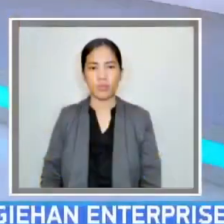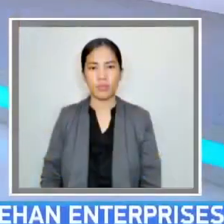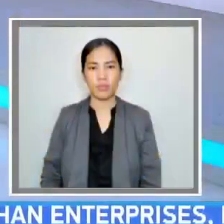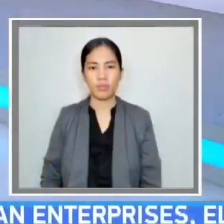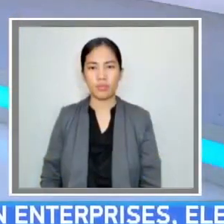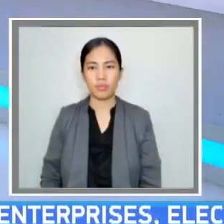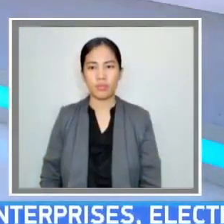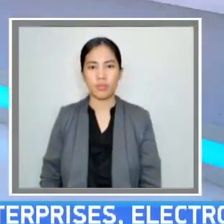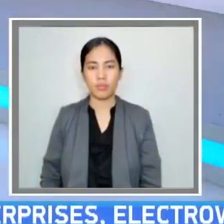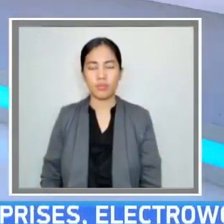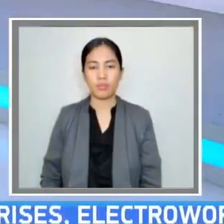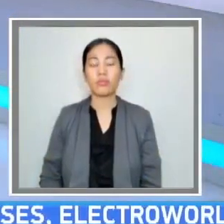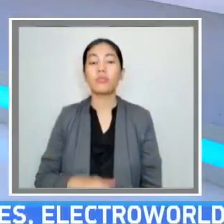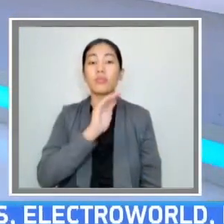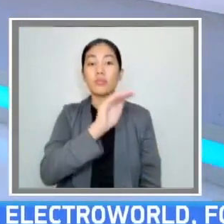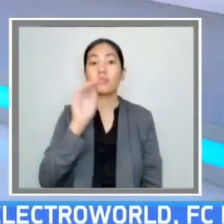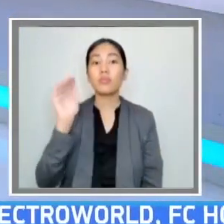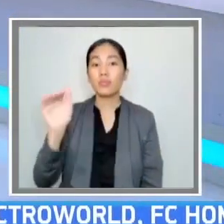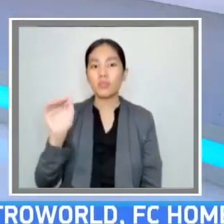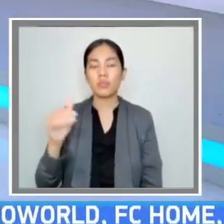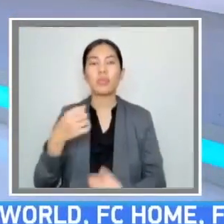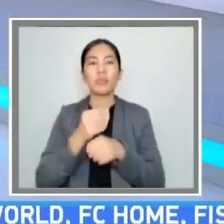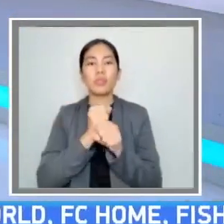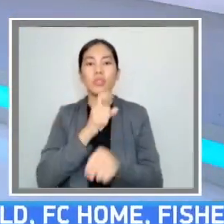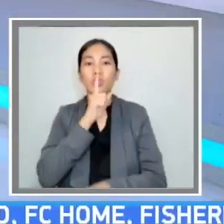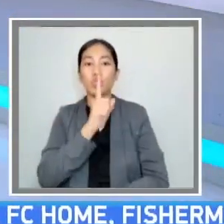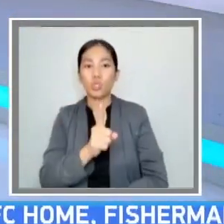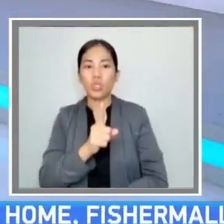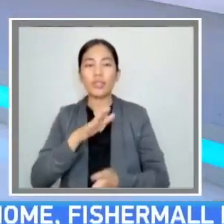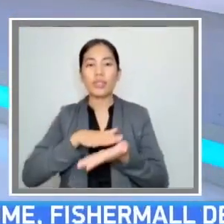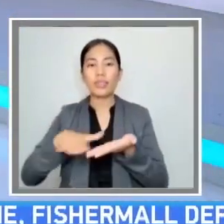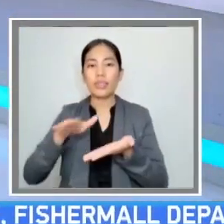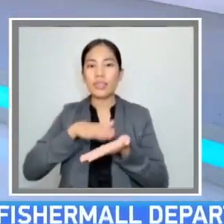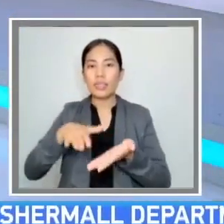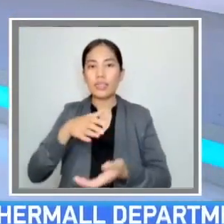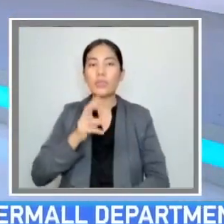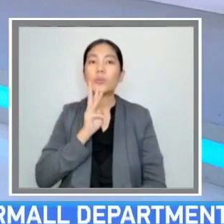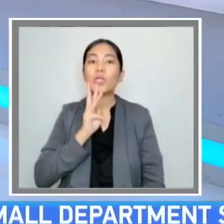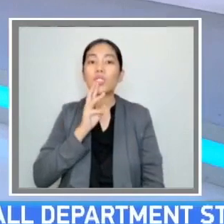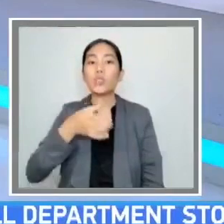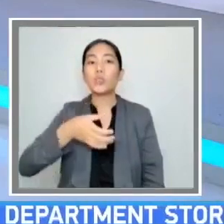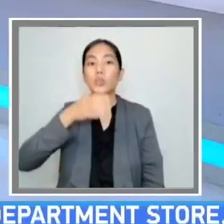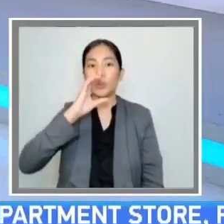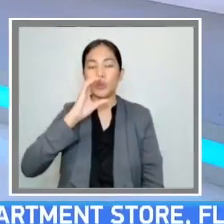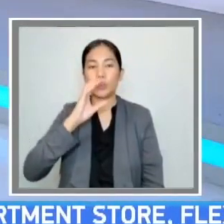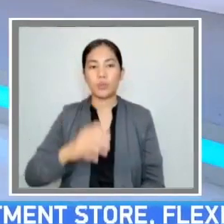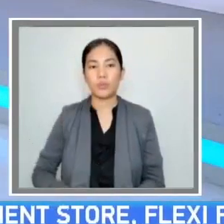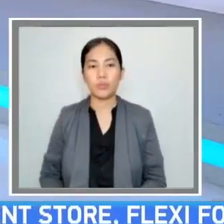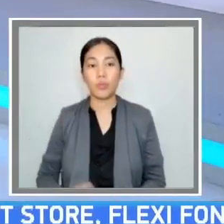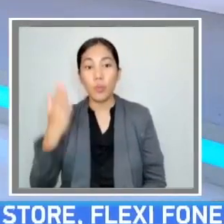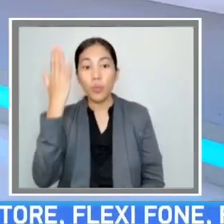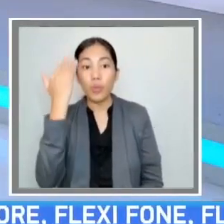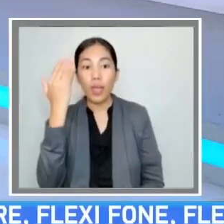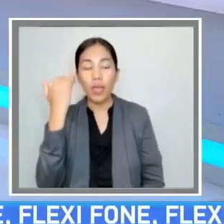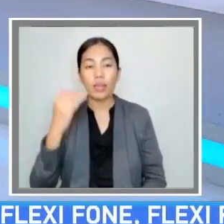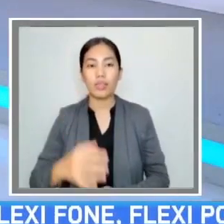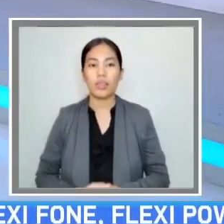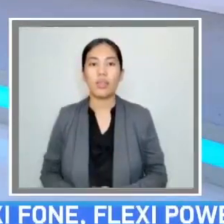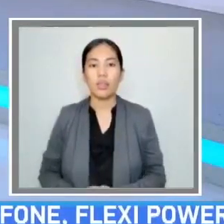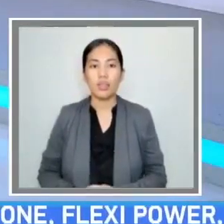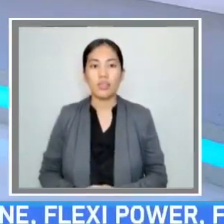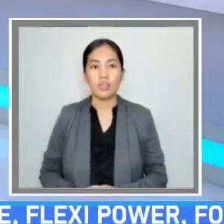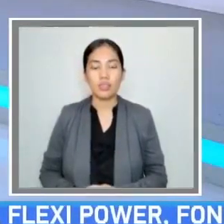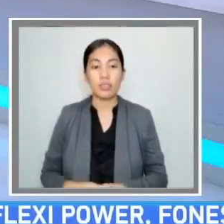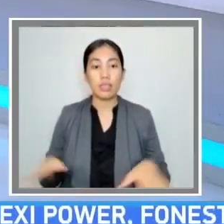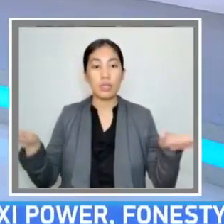Mga kapuso, tiyakin pong malinis ang iniinom ninyong tubig. Sa Island Municipality ng Rapu-Rapu sa Albay, nasawi po ang